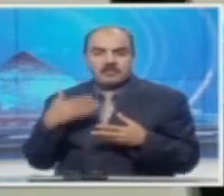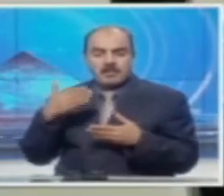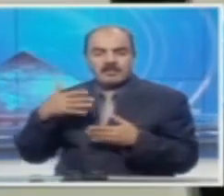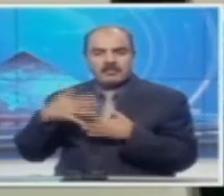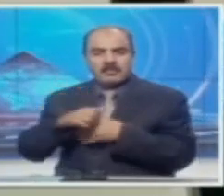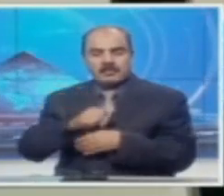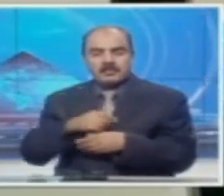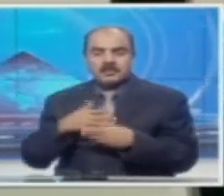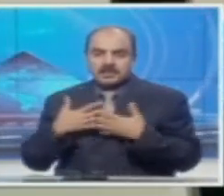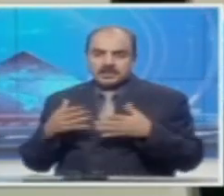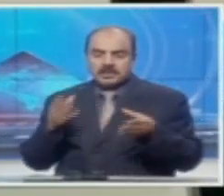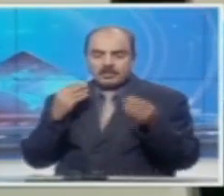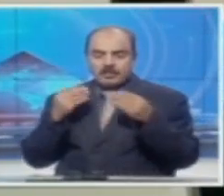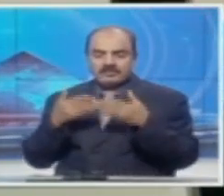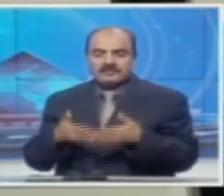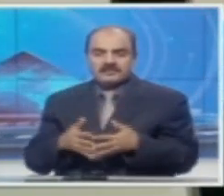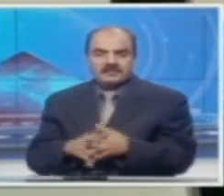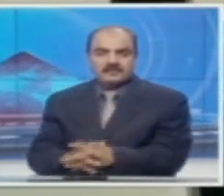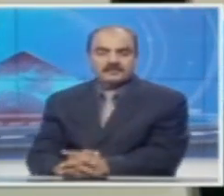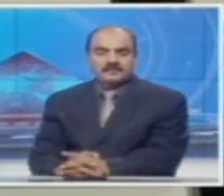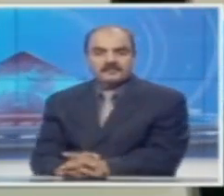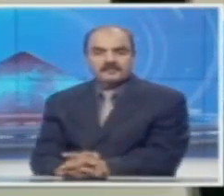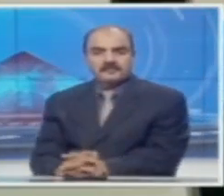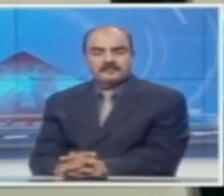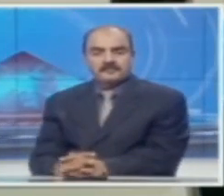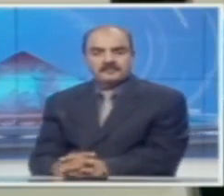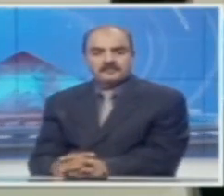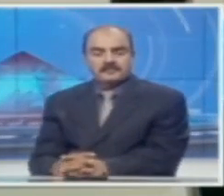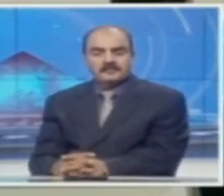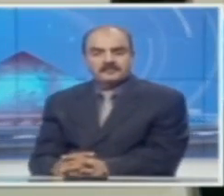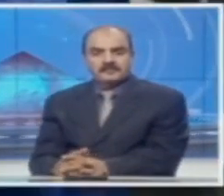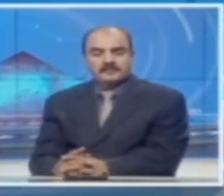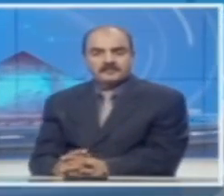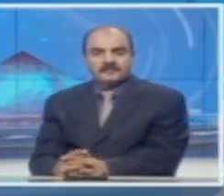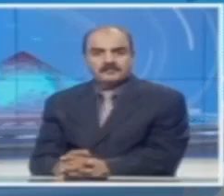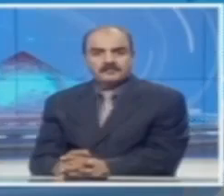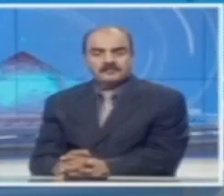قطاع الاتصالات وتكنولوجيا المعلومات.